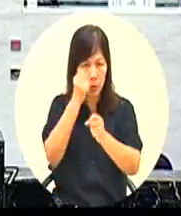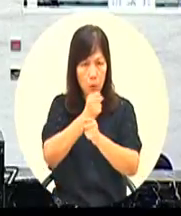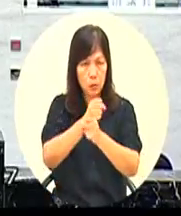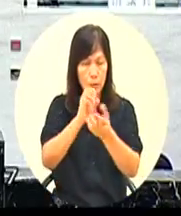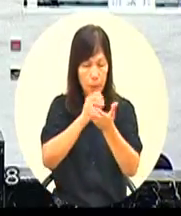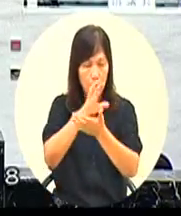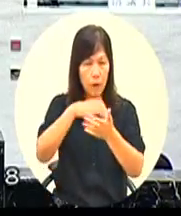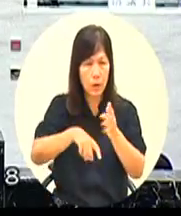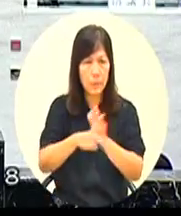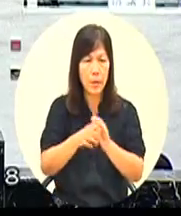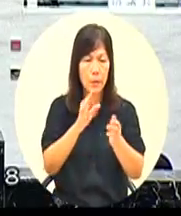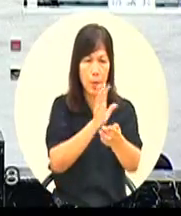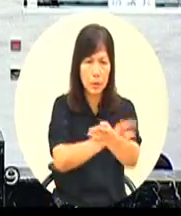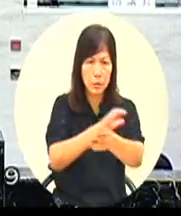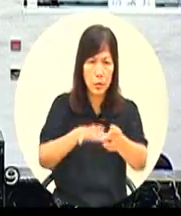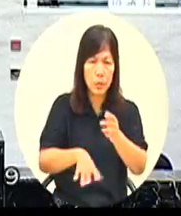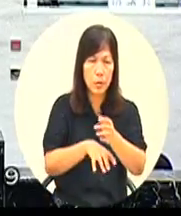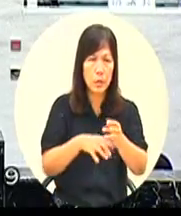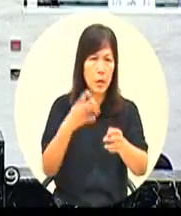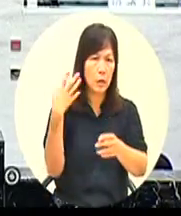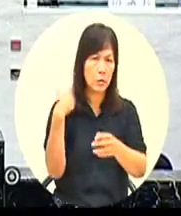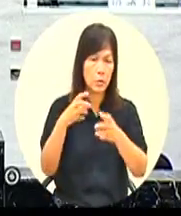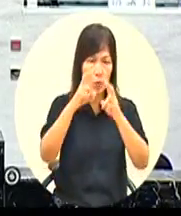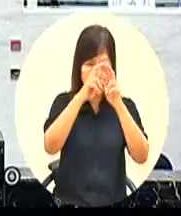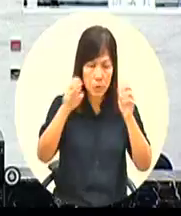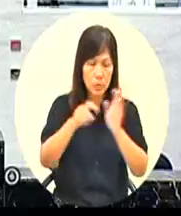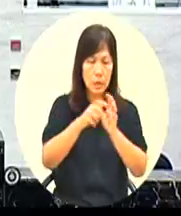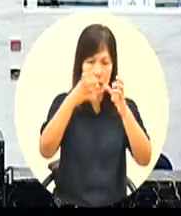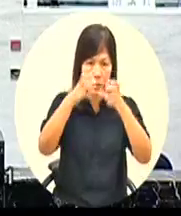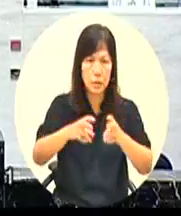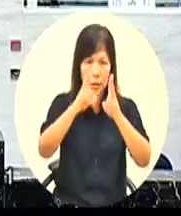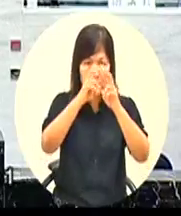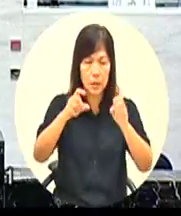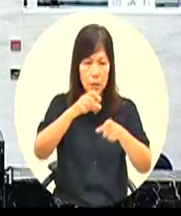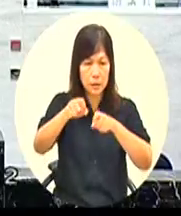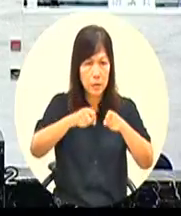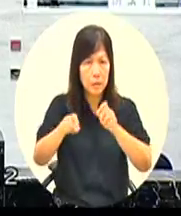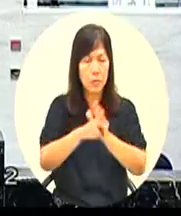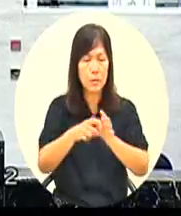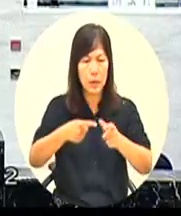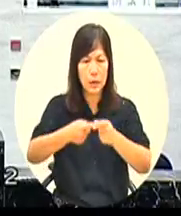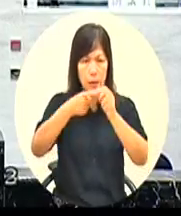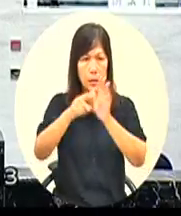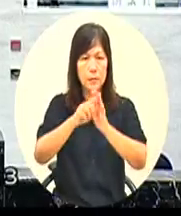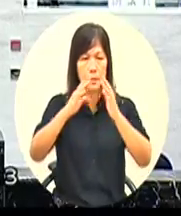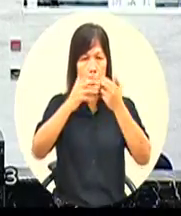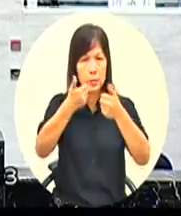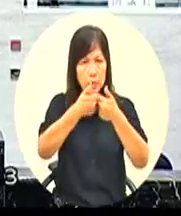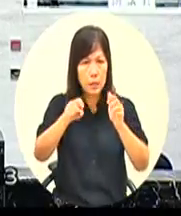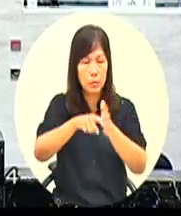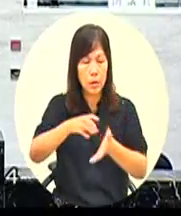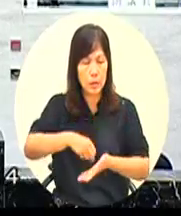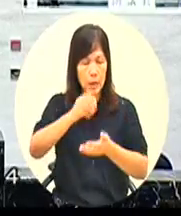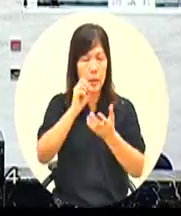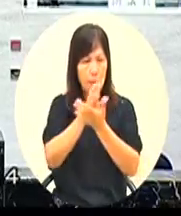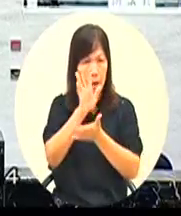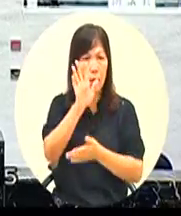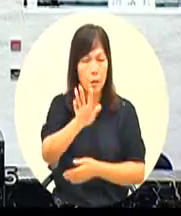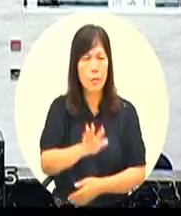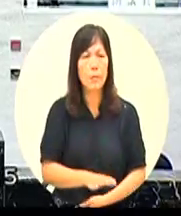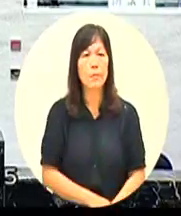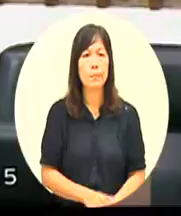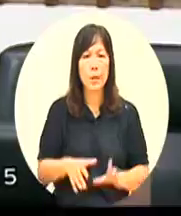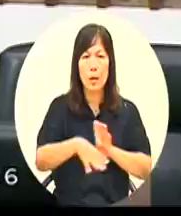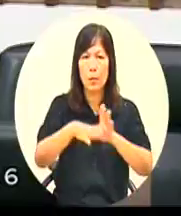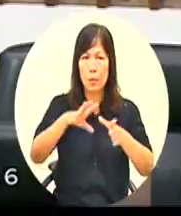是左营旧城建成计划，这个是第一次在我们的议会提出来的报告。那文化